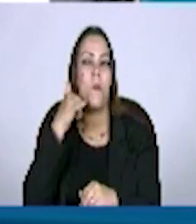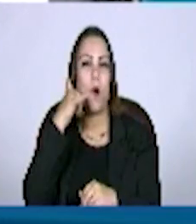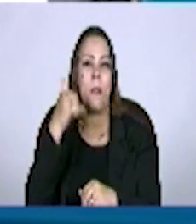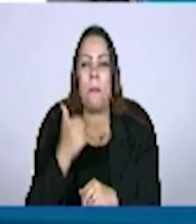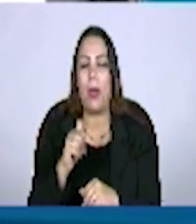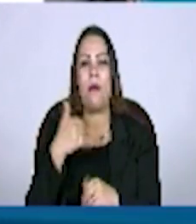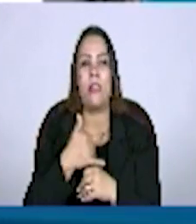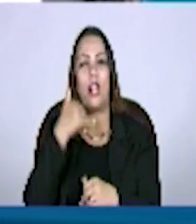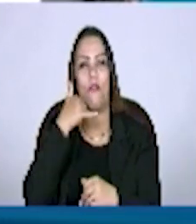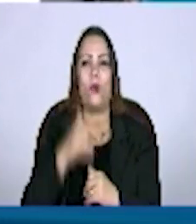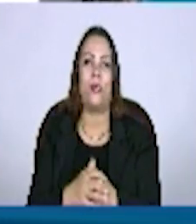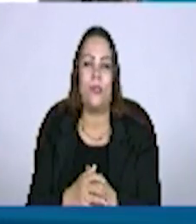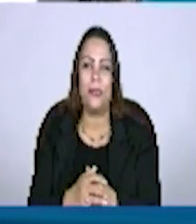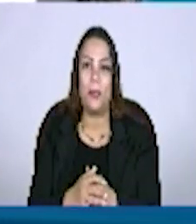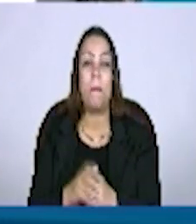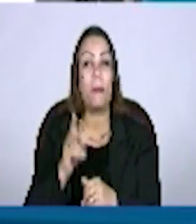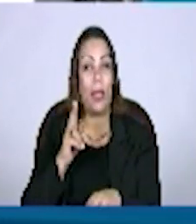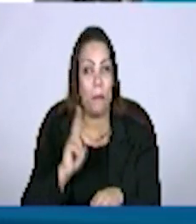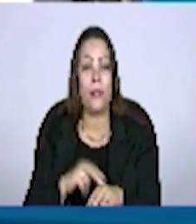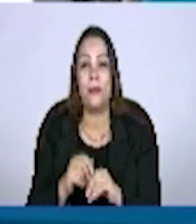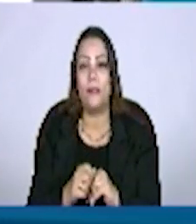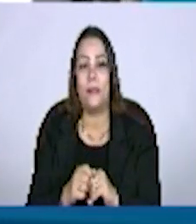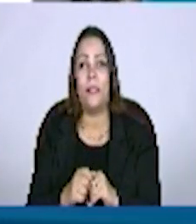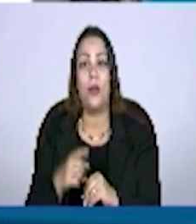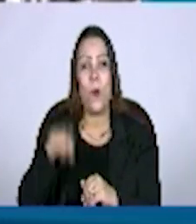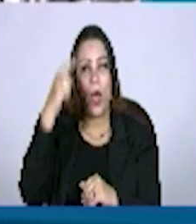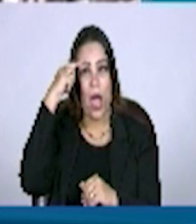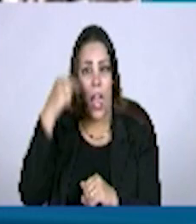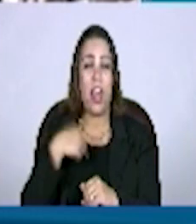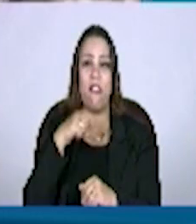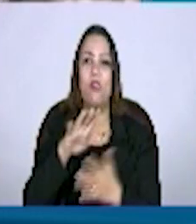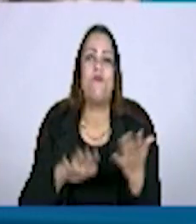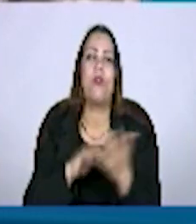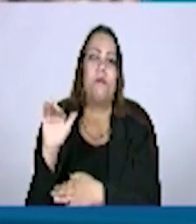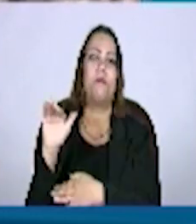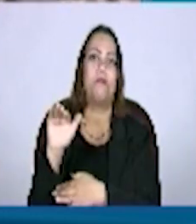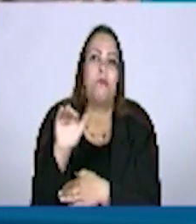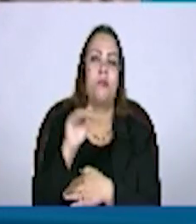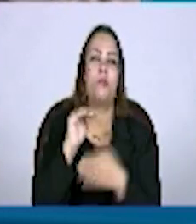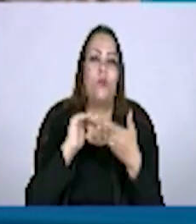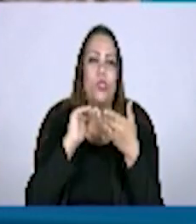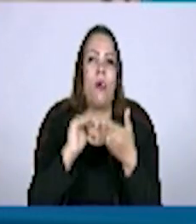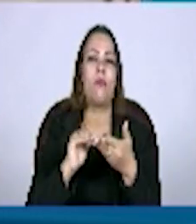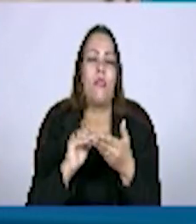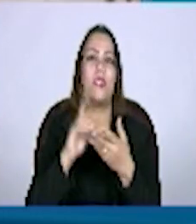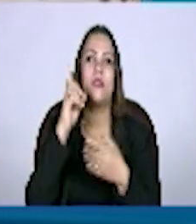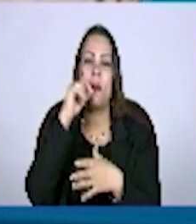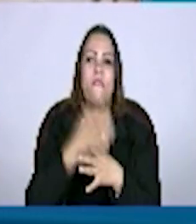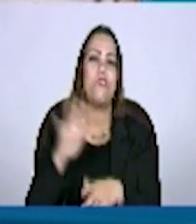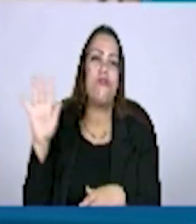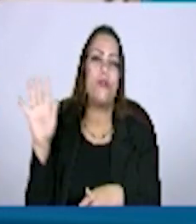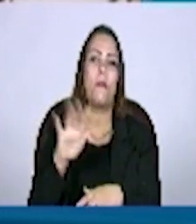الامس الهاتفيه طبعا احنا عارفين ان في ازمه مساعدات طاحنه في شمال قطاع